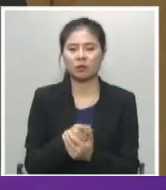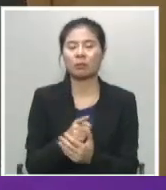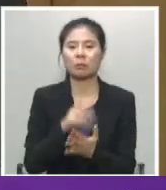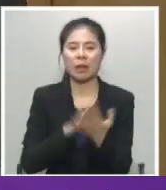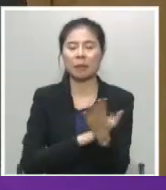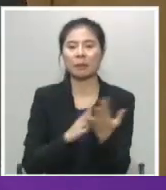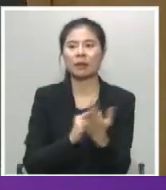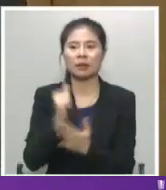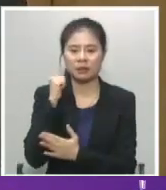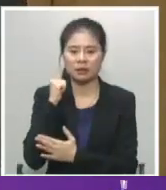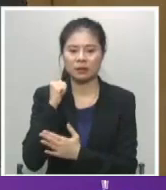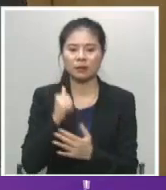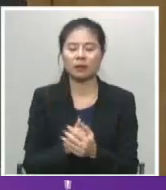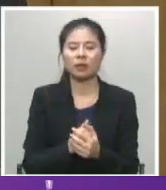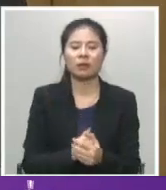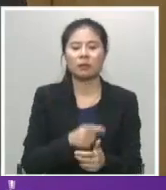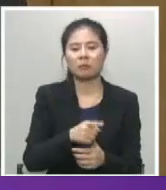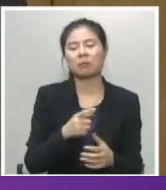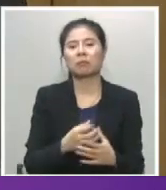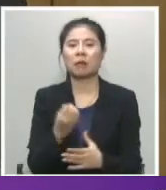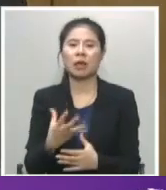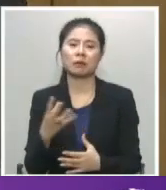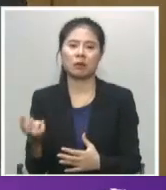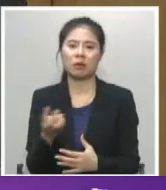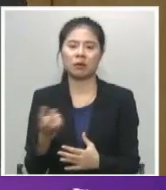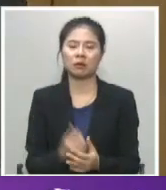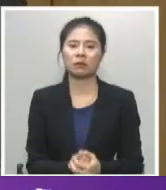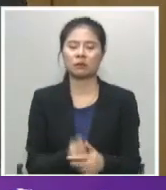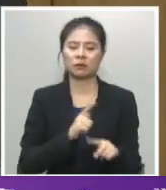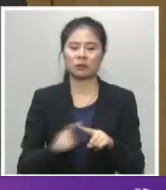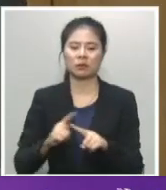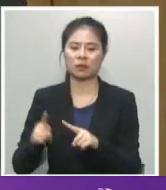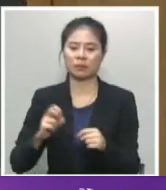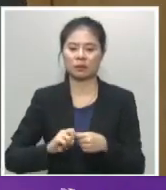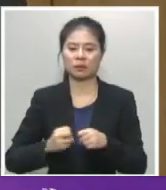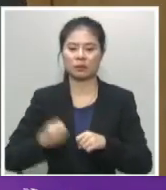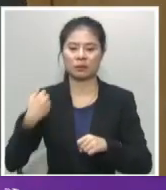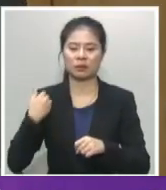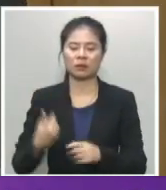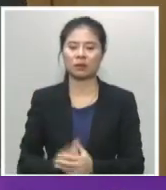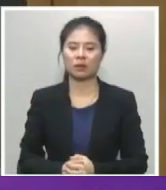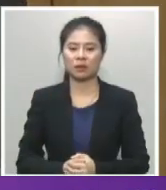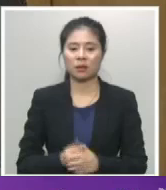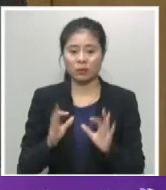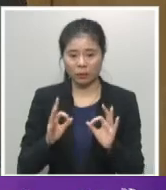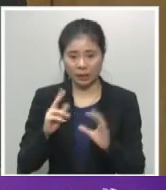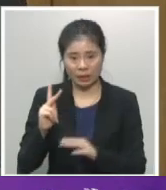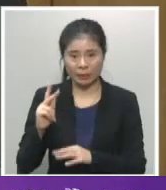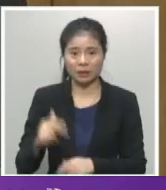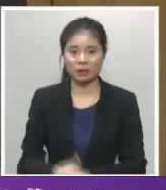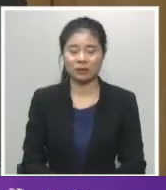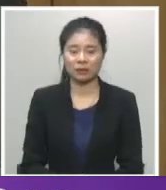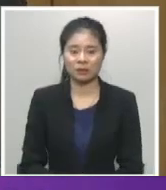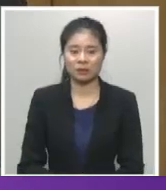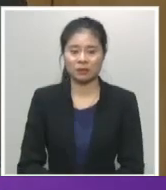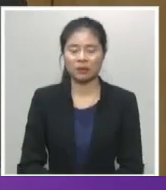ะมันก็ทำมากทำน้อยตรงไหนก็แล้วแต่ก็ไม่ต้องพูดตรงนี้โอเคมั้ยจ๊ะ